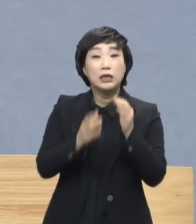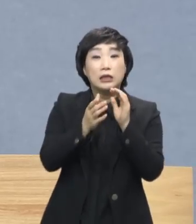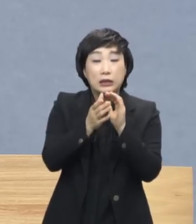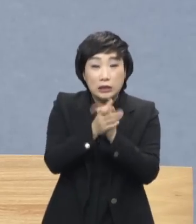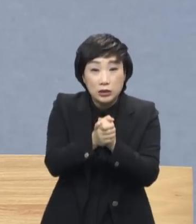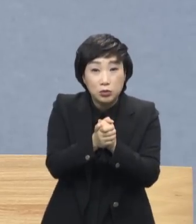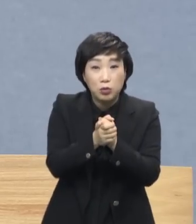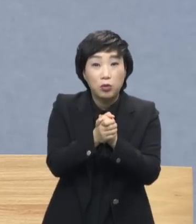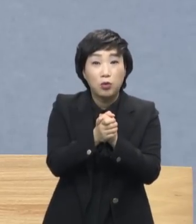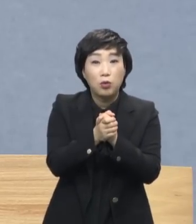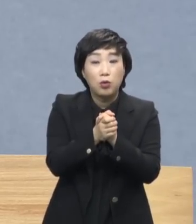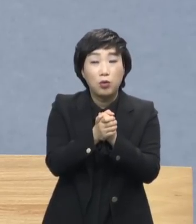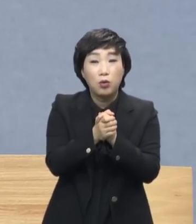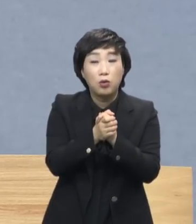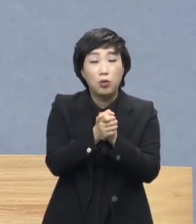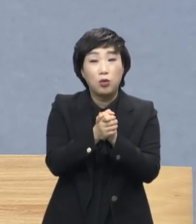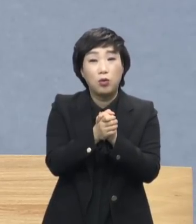기도를